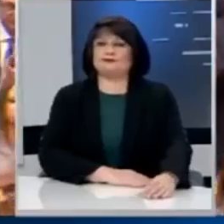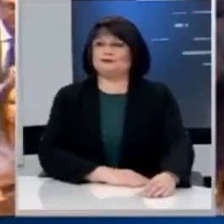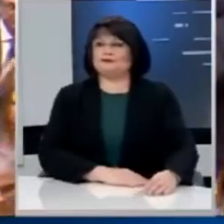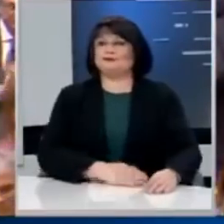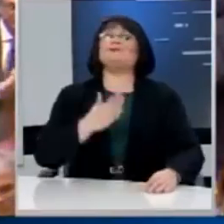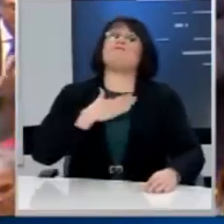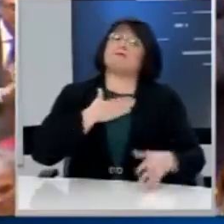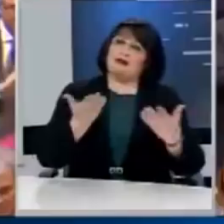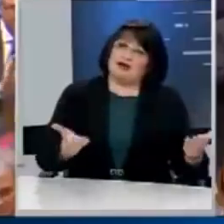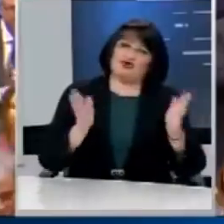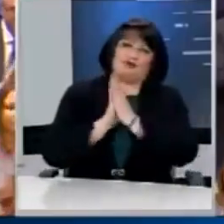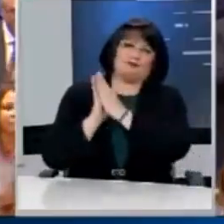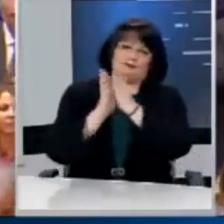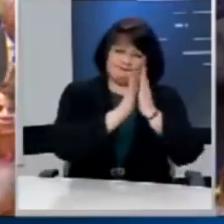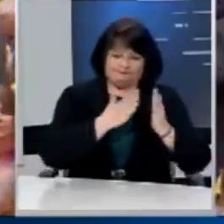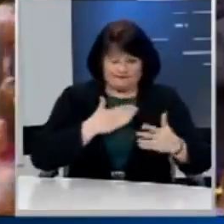Σας ευχαριστώ.